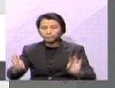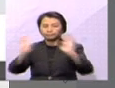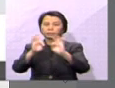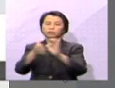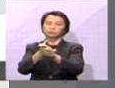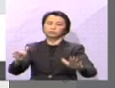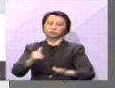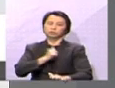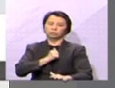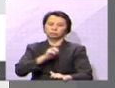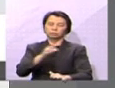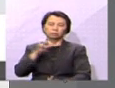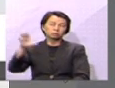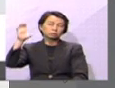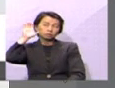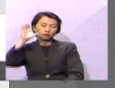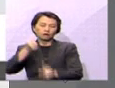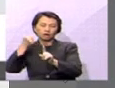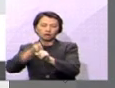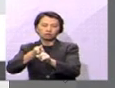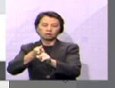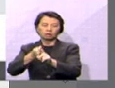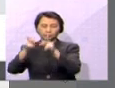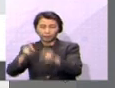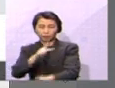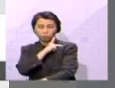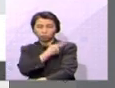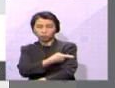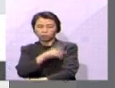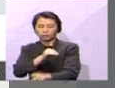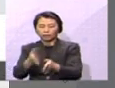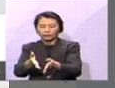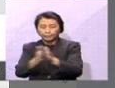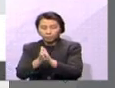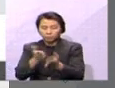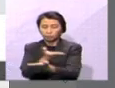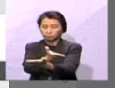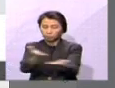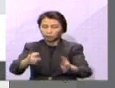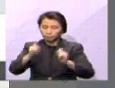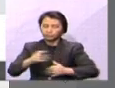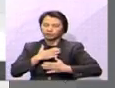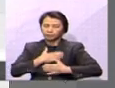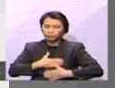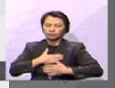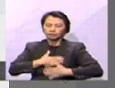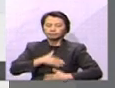keselamatan diri dan mendengar arahan pihak berkuasa serta meminta mereka supaya